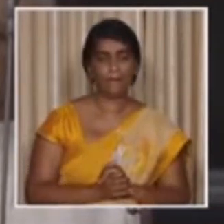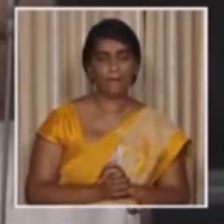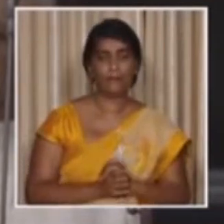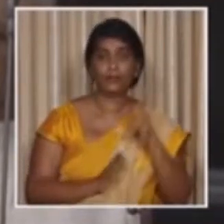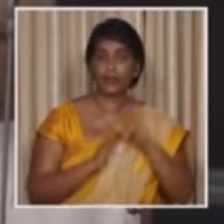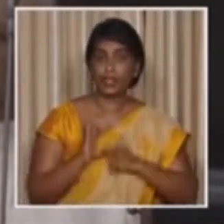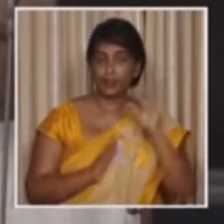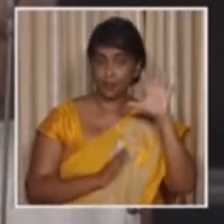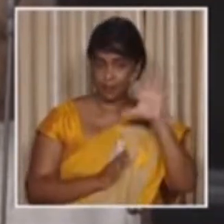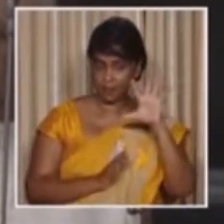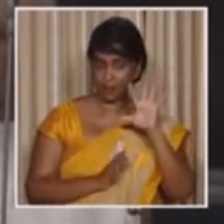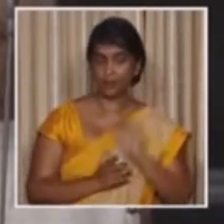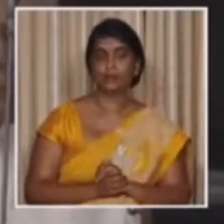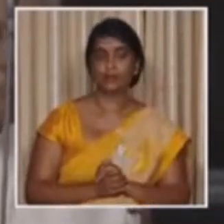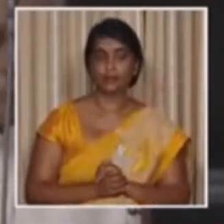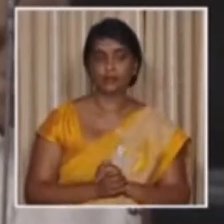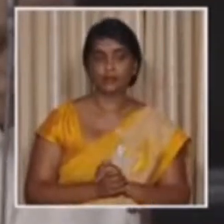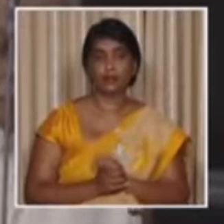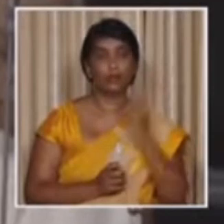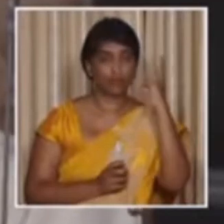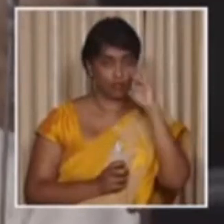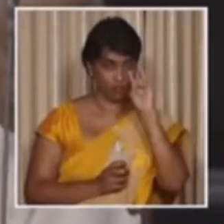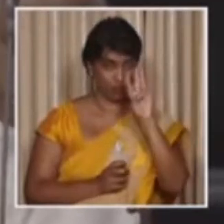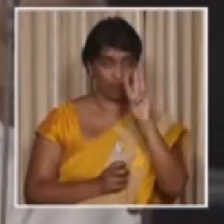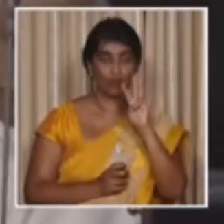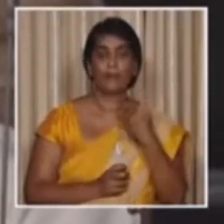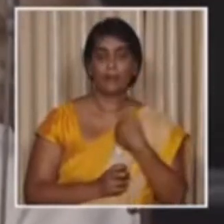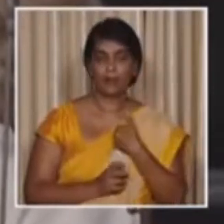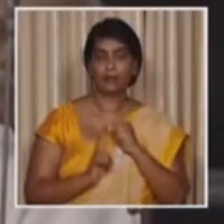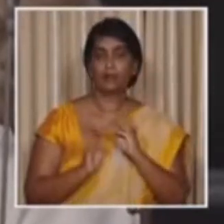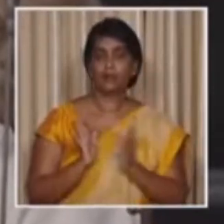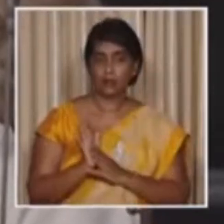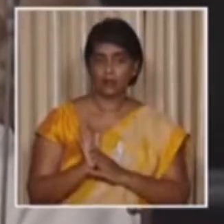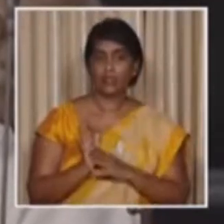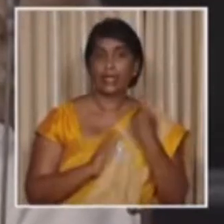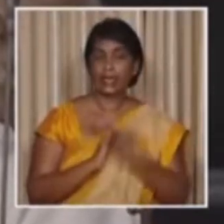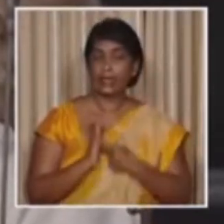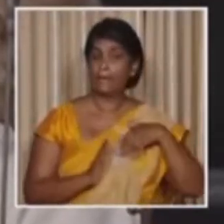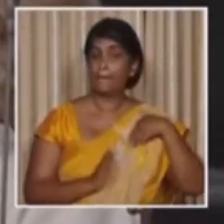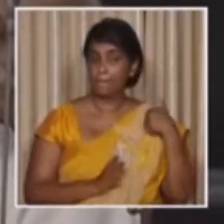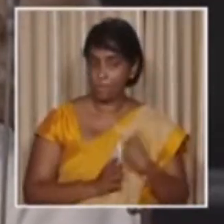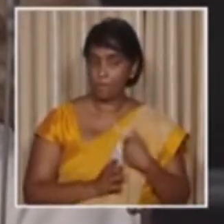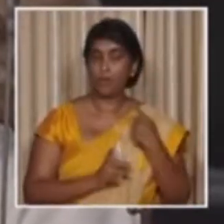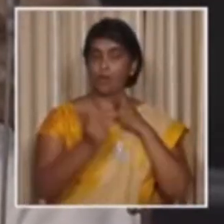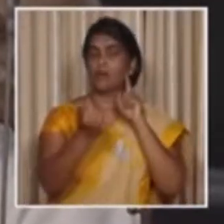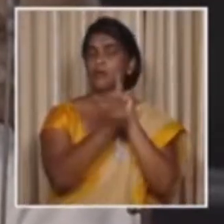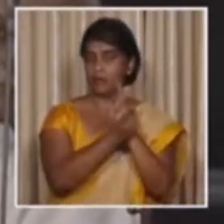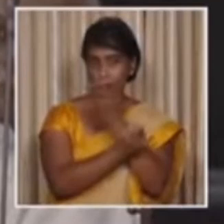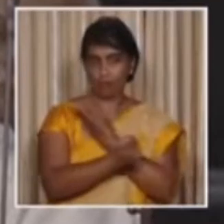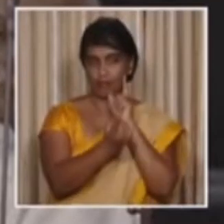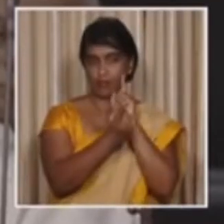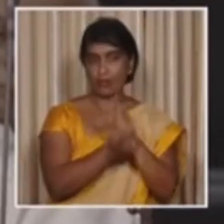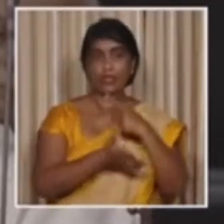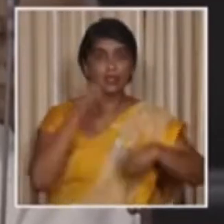ජනවාරි 5 වෙනිදා 3:00ට මමත් අගමැතිතුමත් නීතිපතිතුමත් මේ අය මුණ ගැහුණා. ඒ මුණ